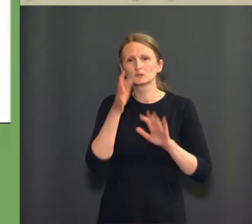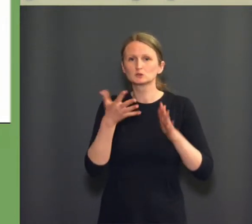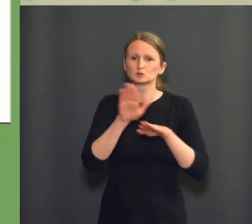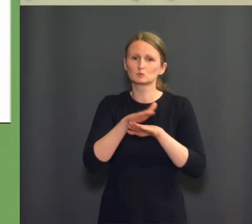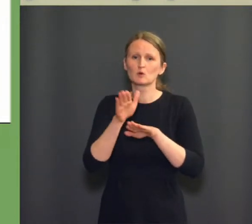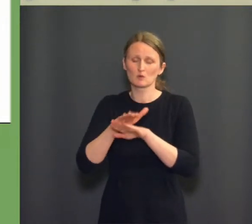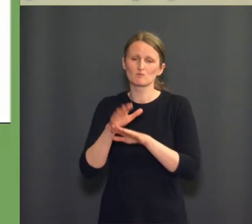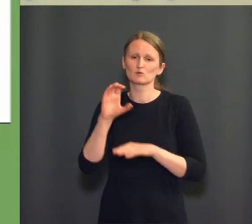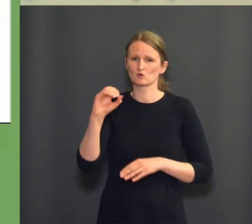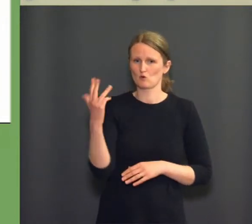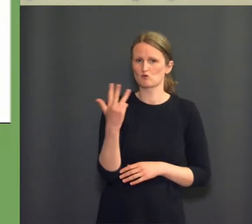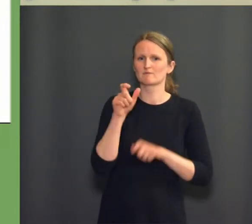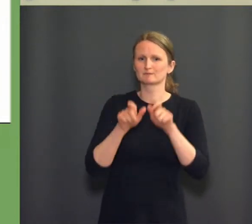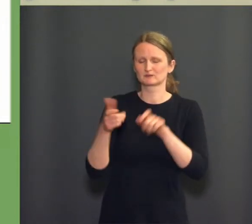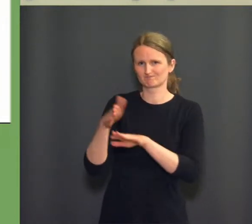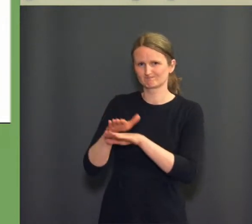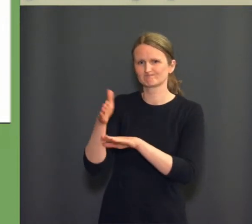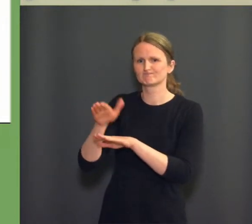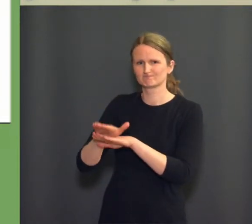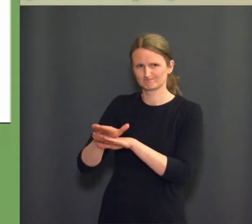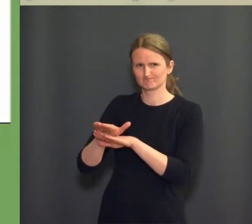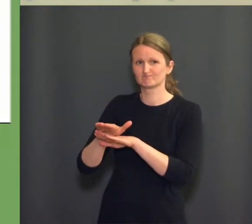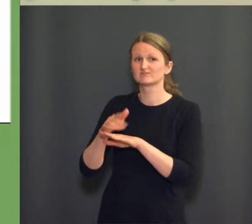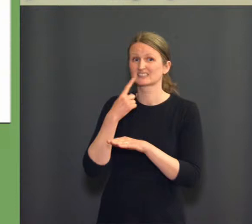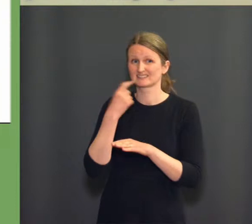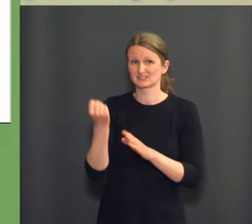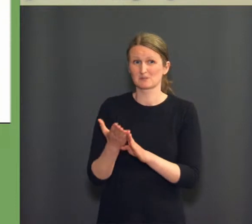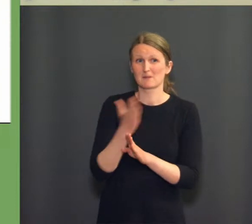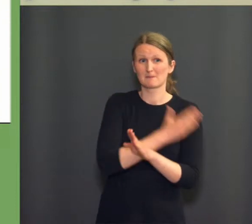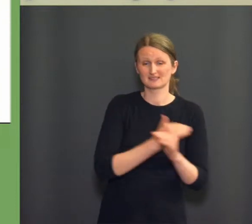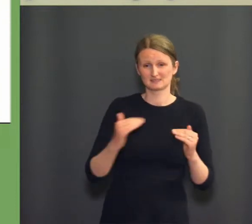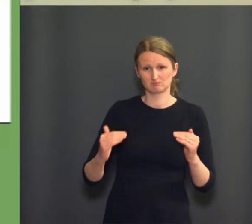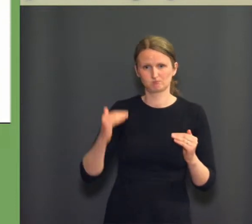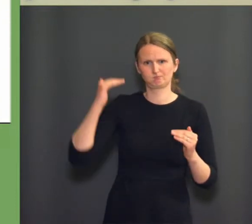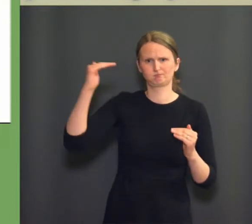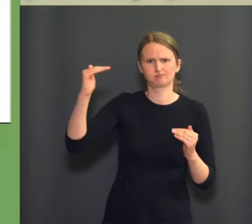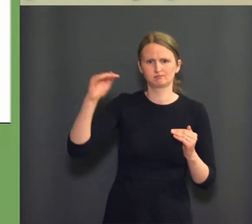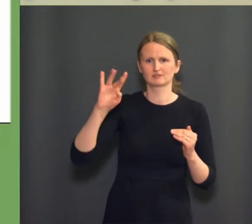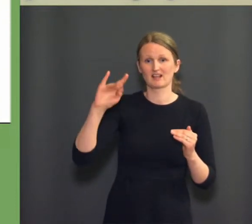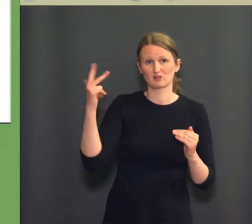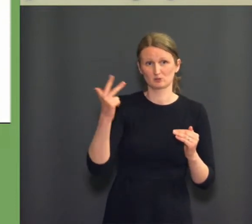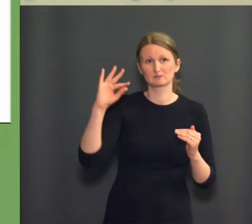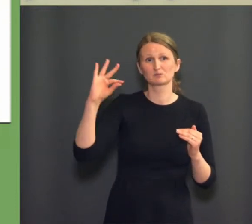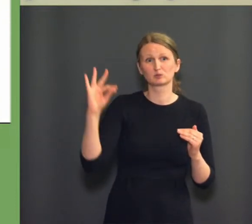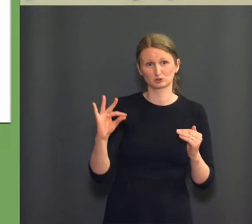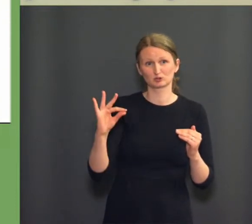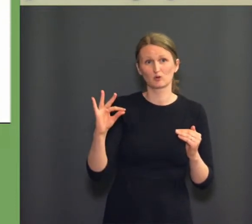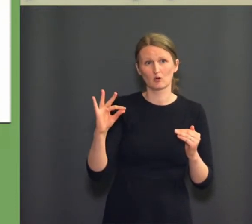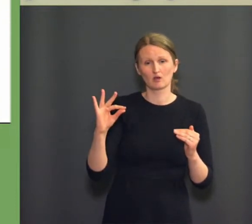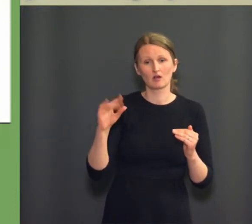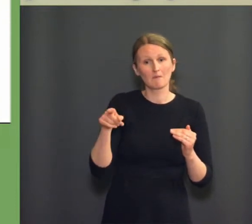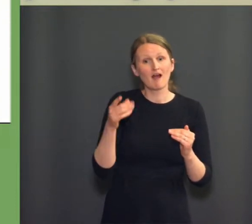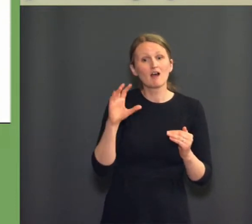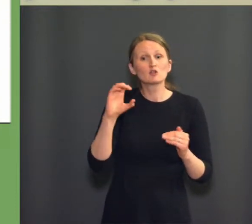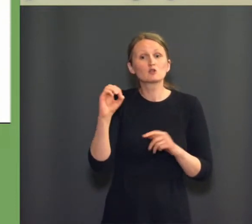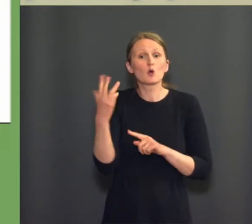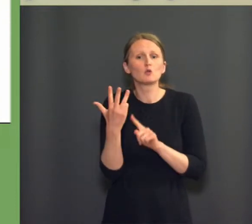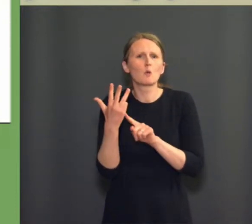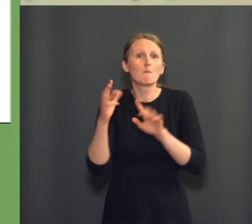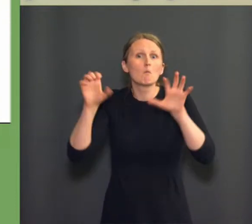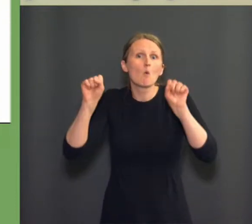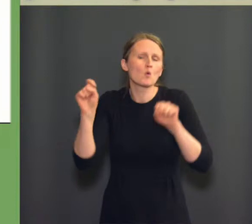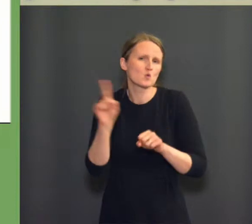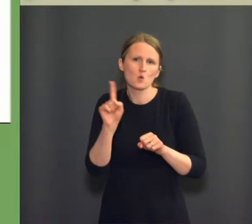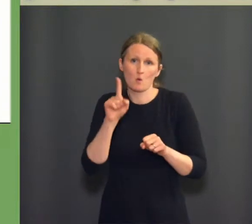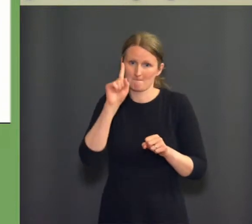des petits nombres bien sûr, mais c'est pratiquement donc 50% de plus que ce qu'on avait la semaine précédente. Ces décès se manifestent